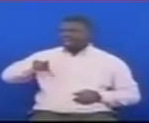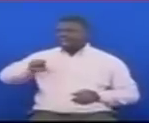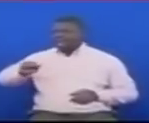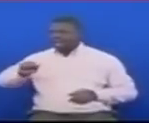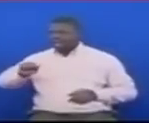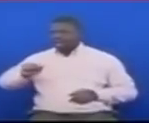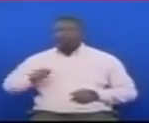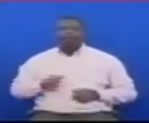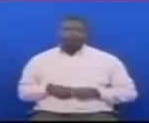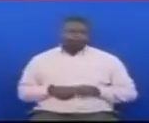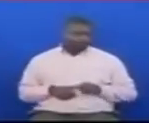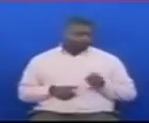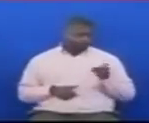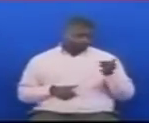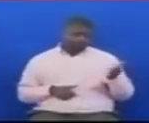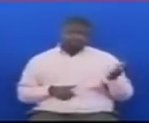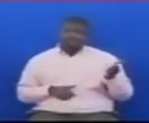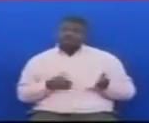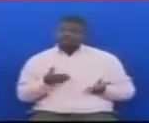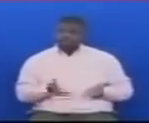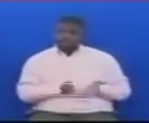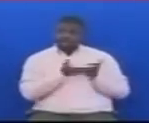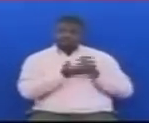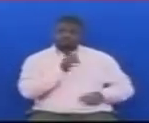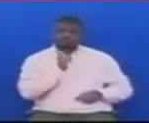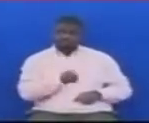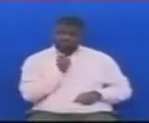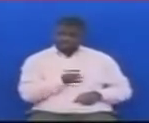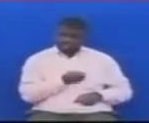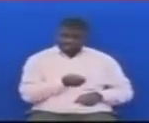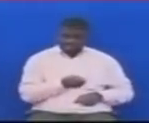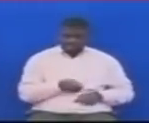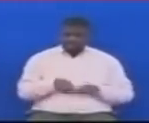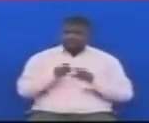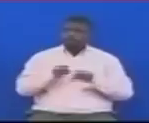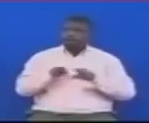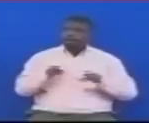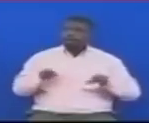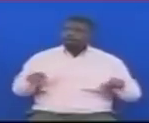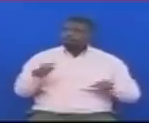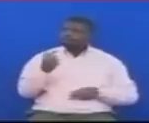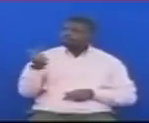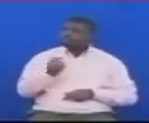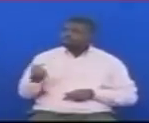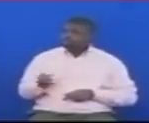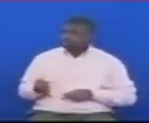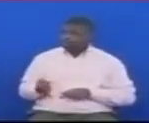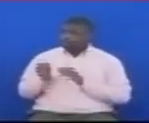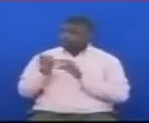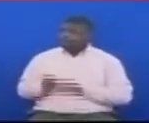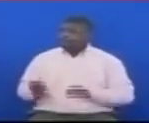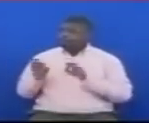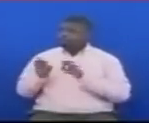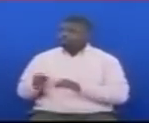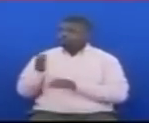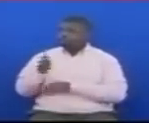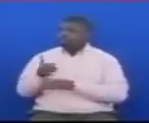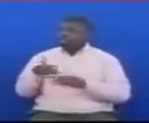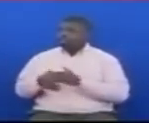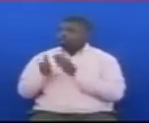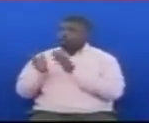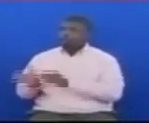ifuatavyo. Mheshimiwa naibu spika, mahakama ya Tanzania ipo katika mpango wa maboresho ya majengo ya mahakama